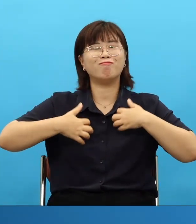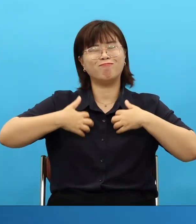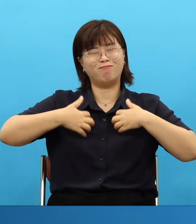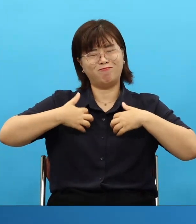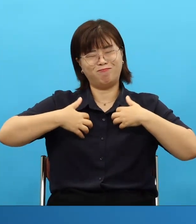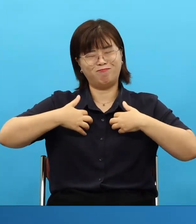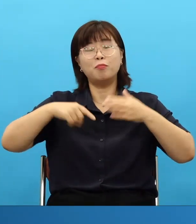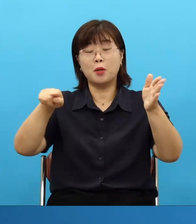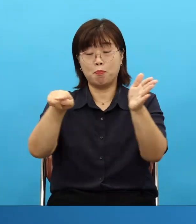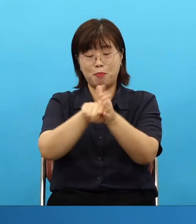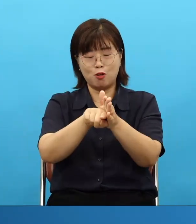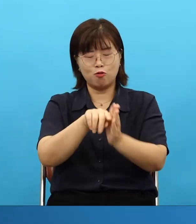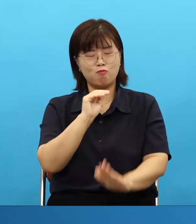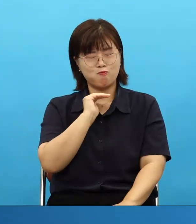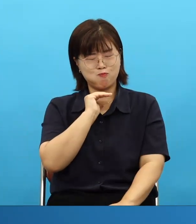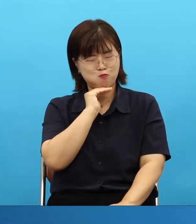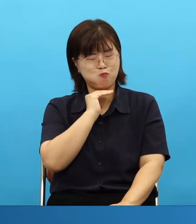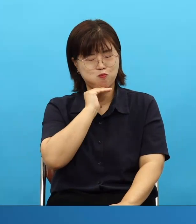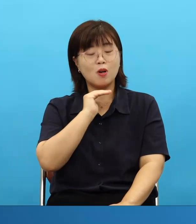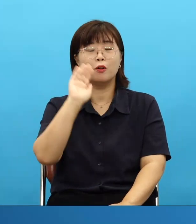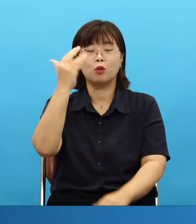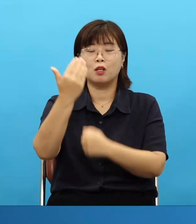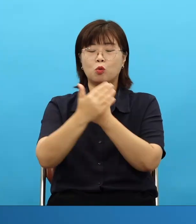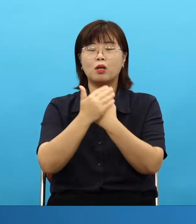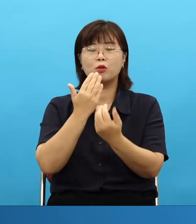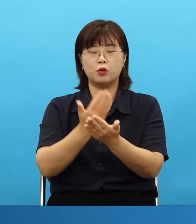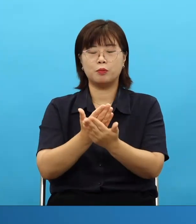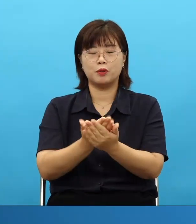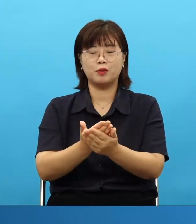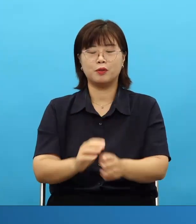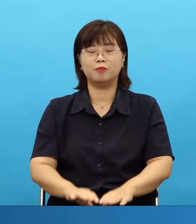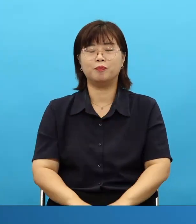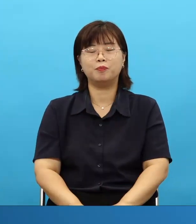해 No 주옵소서. matter what the circumstance, help us to have the